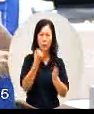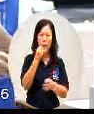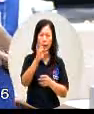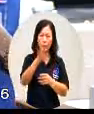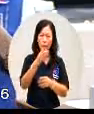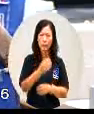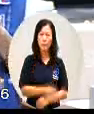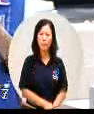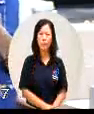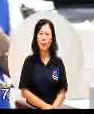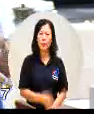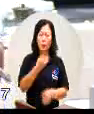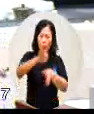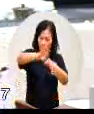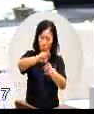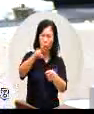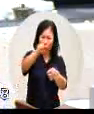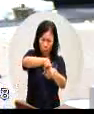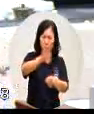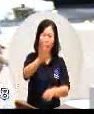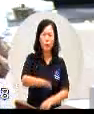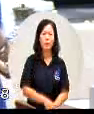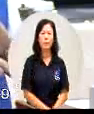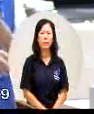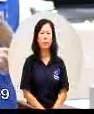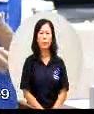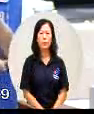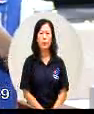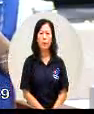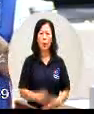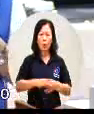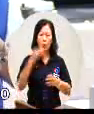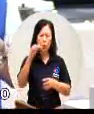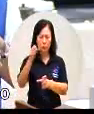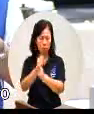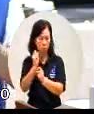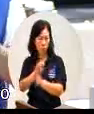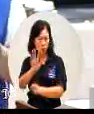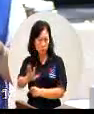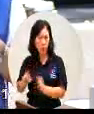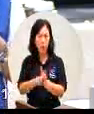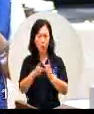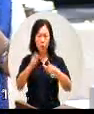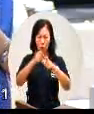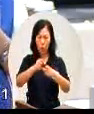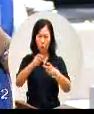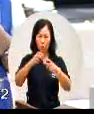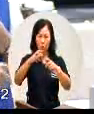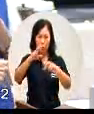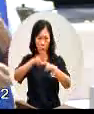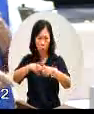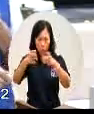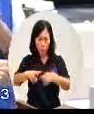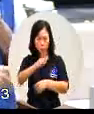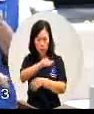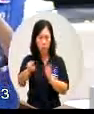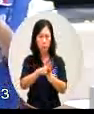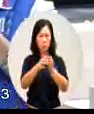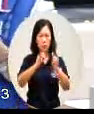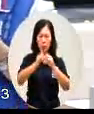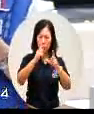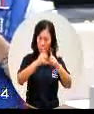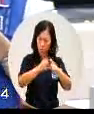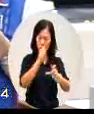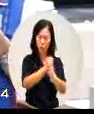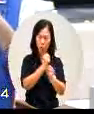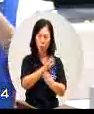底会地起一倍。啊，你哪来这个做这一挂地方公共设施哈？社区的建设你做较